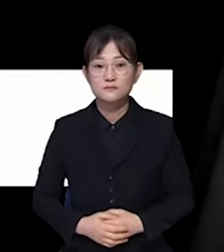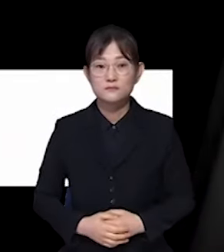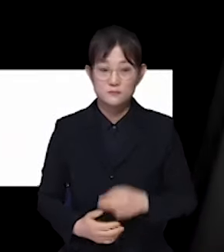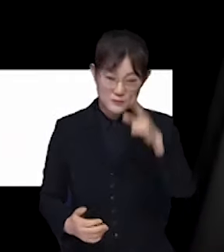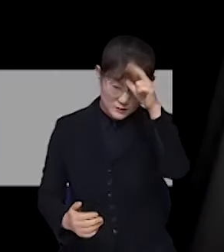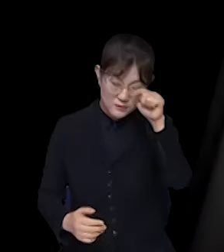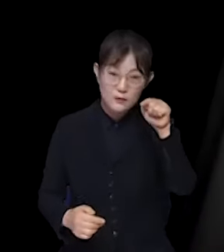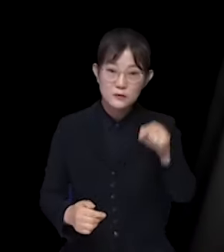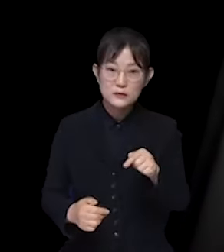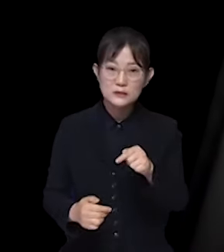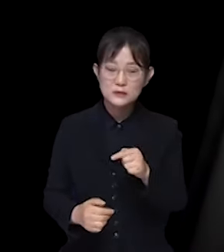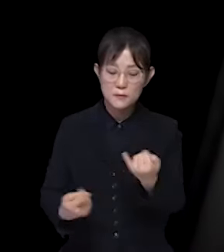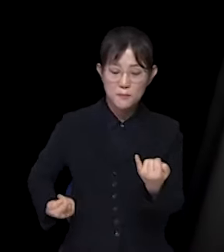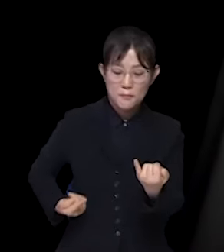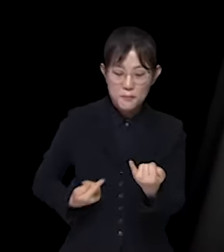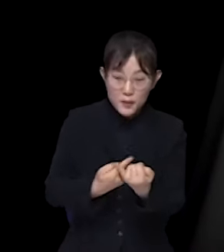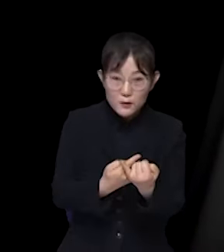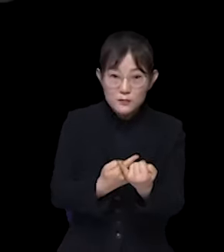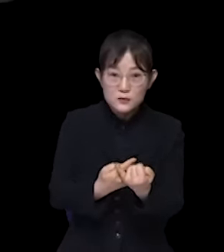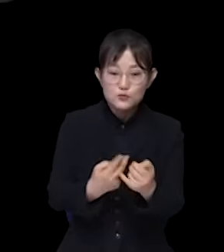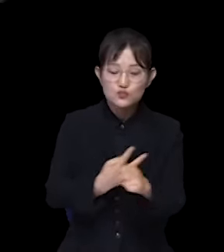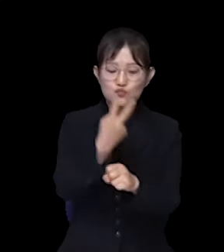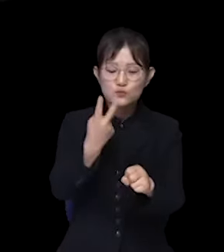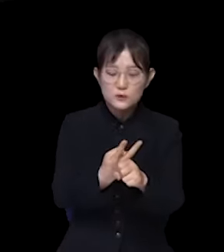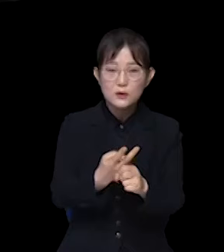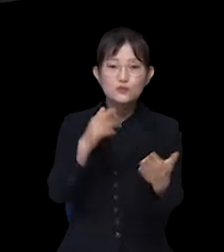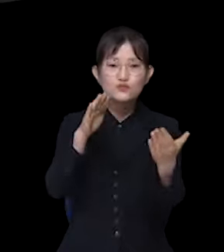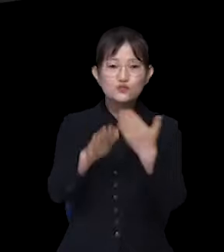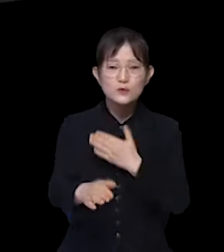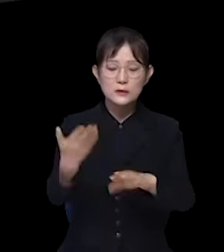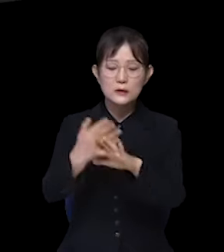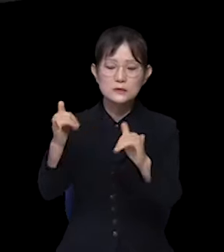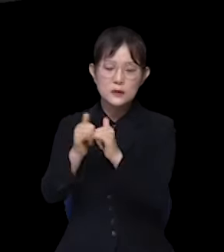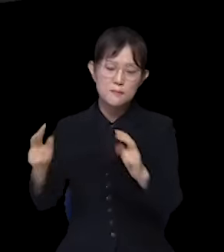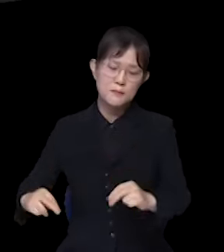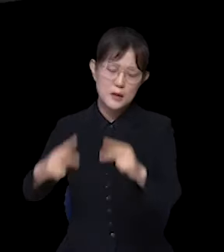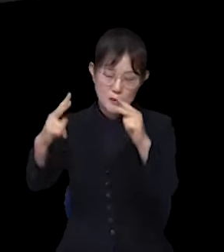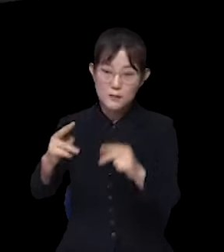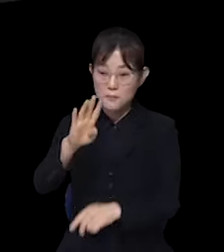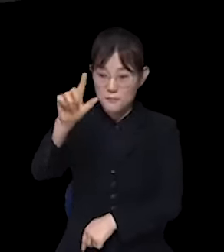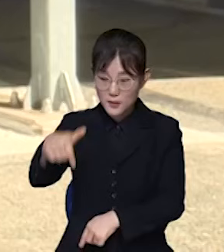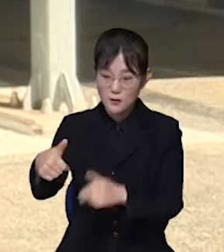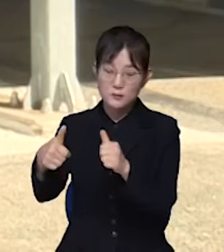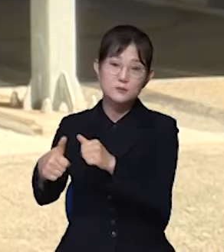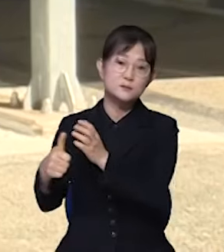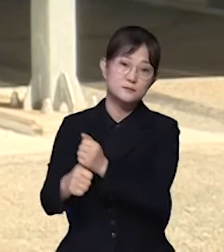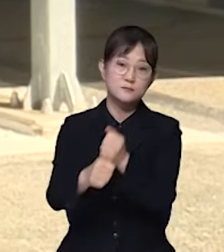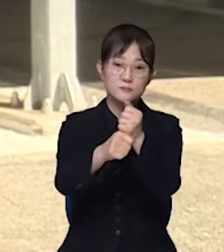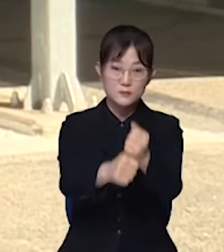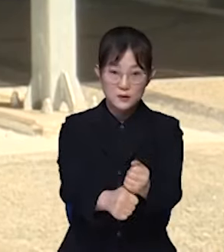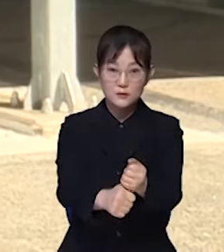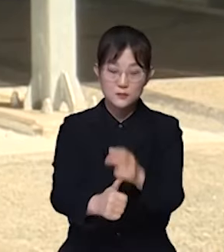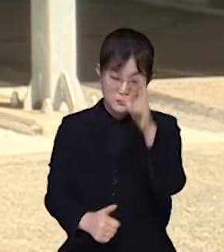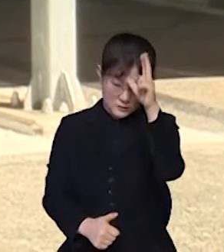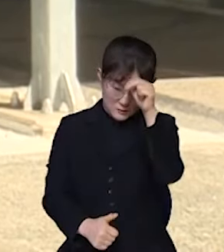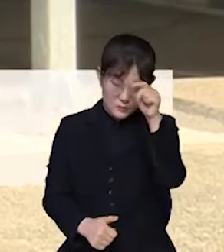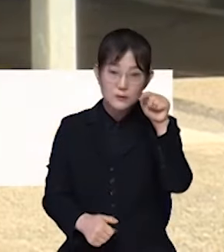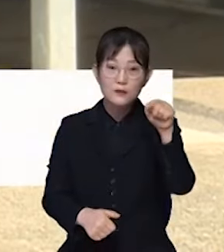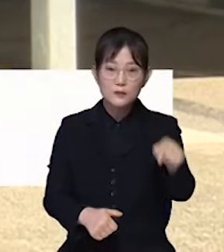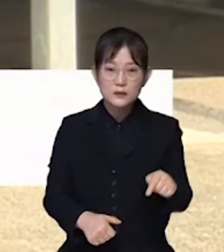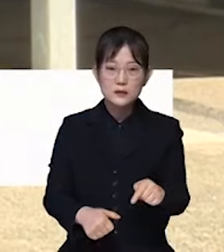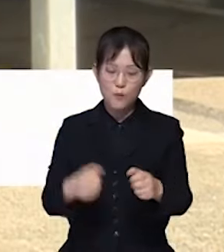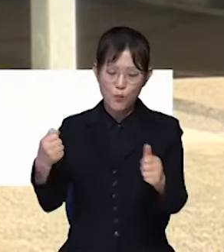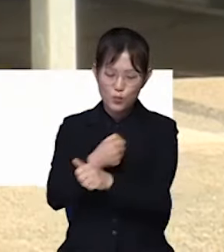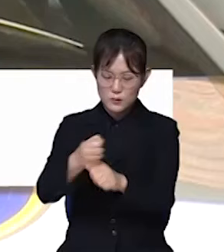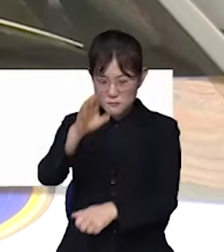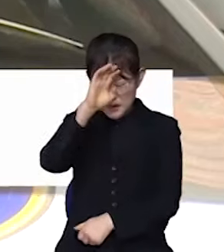경찰은 사건 발생 2시간이 지나서야 다른 행인과 시비를 벌인 박대성을 붙잡았습니다. 경찰이 폭력 전과가